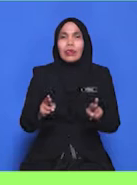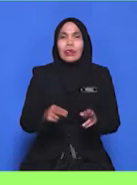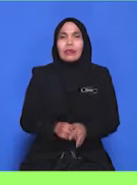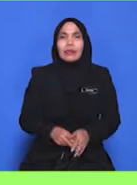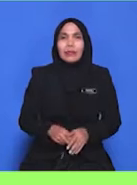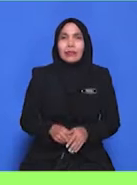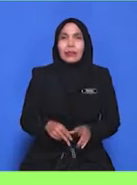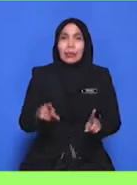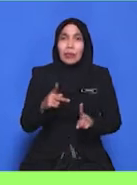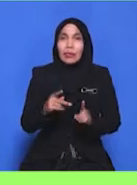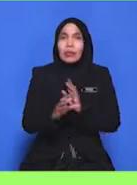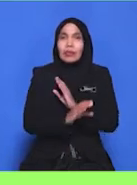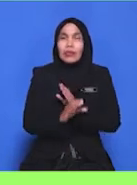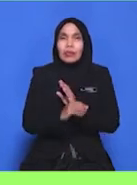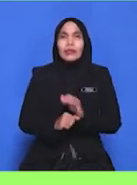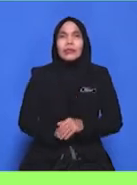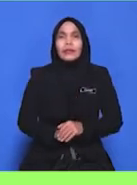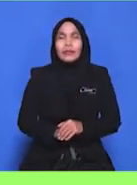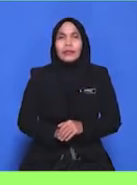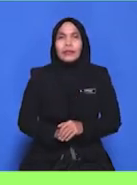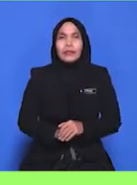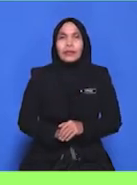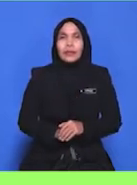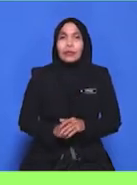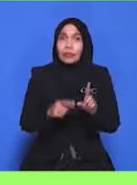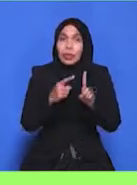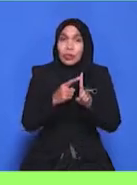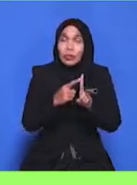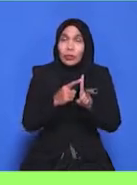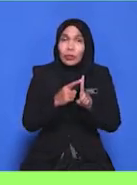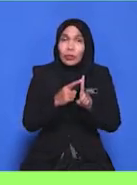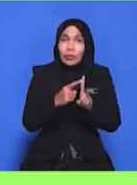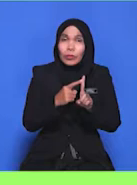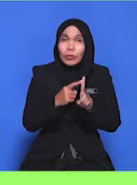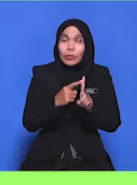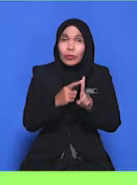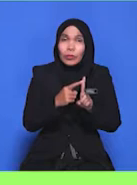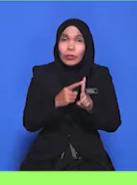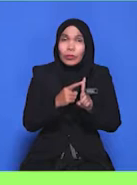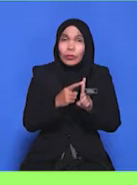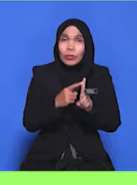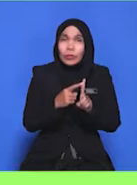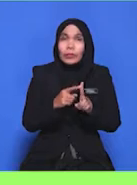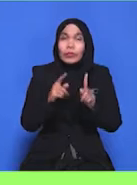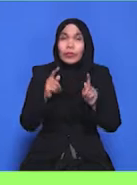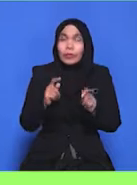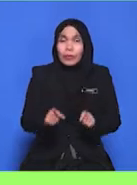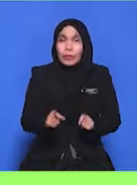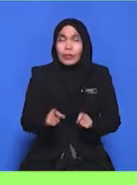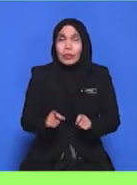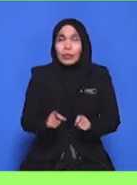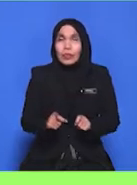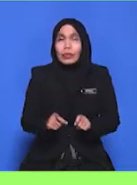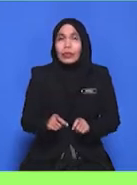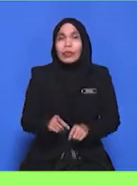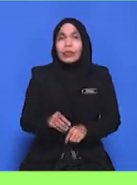Iktibar daripada pemerintahan kerajaan Umayyah. Pertama, kita hendaklah memertabatkan ajaran Al-Quran dan